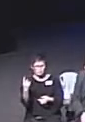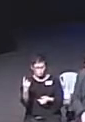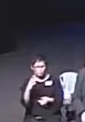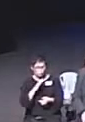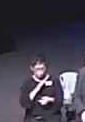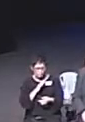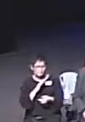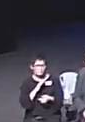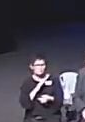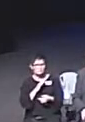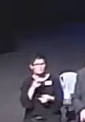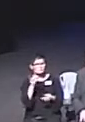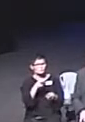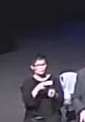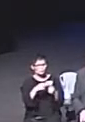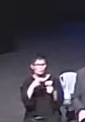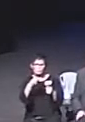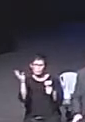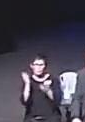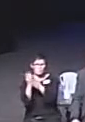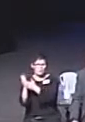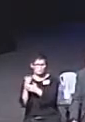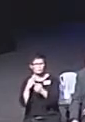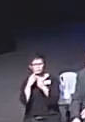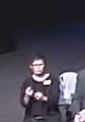R68.81. Sitä on kuulemma myös muissakin maissa.